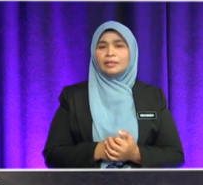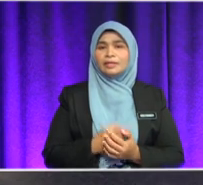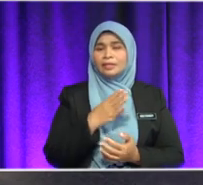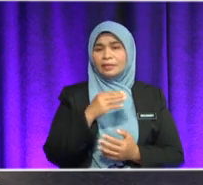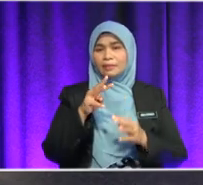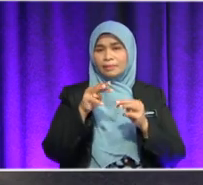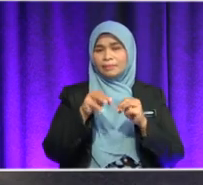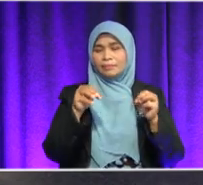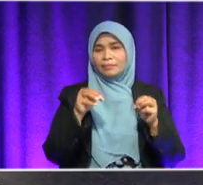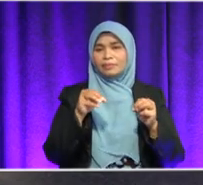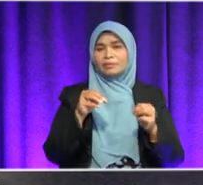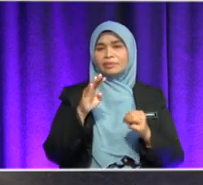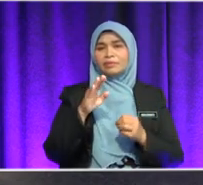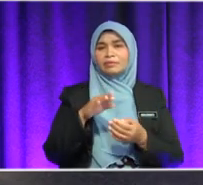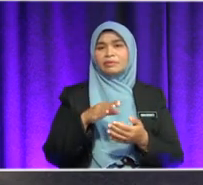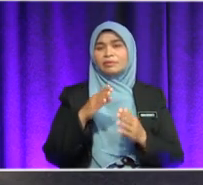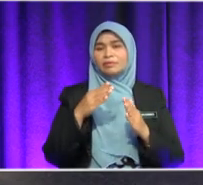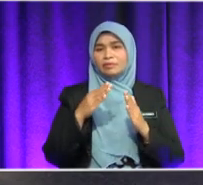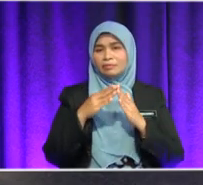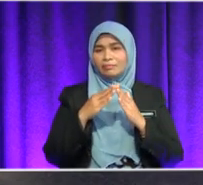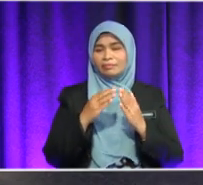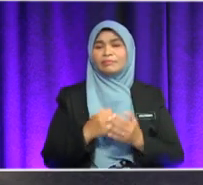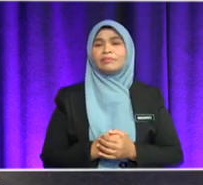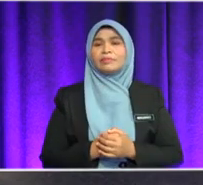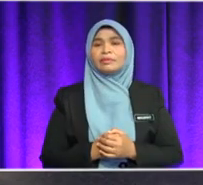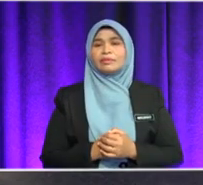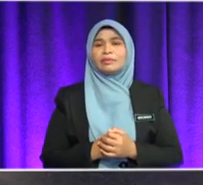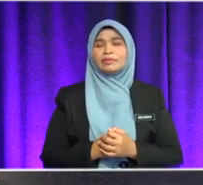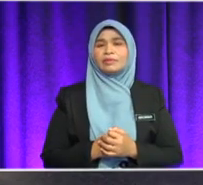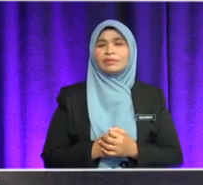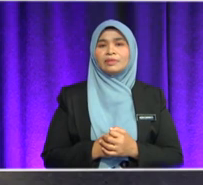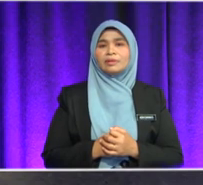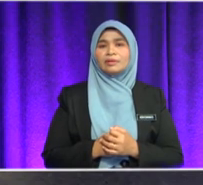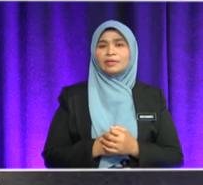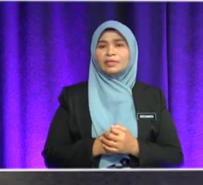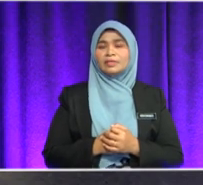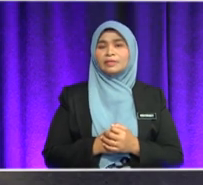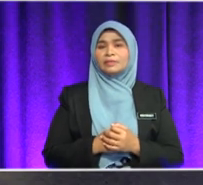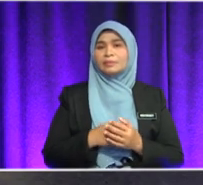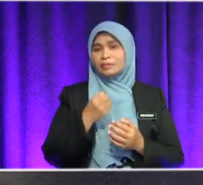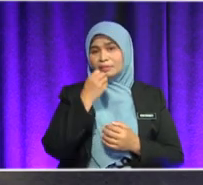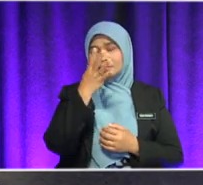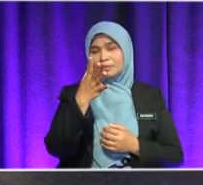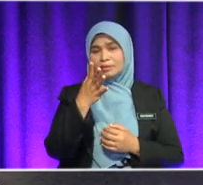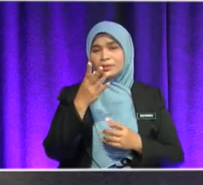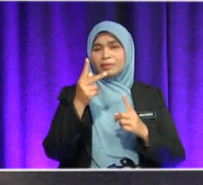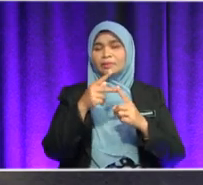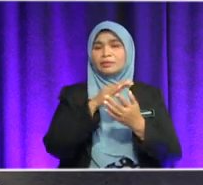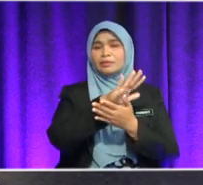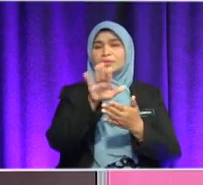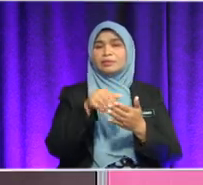murid-murid yang ada di luar sana nggak jelas kan kepada semua murid dan semua